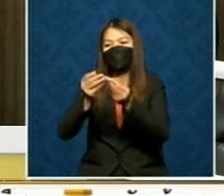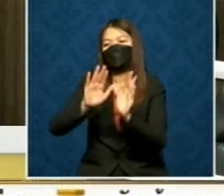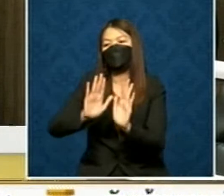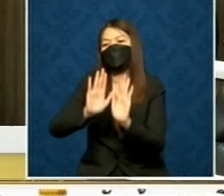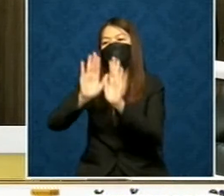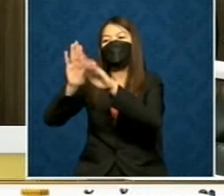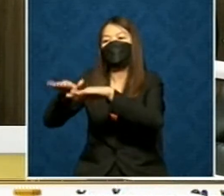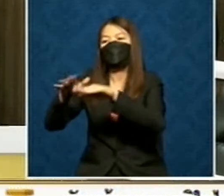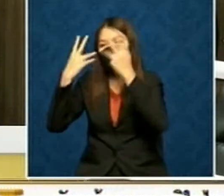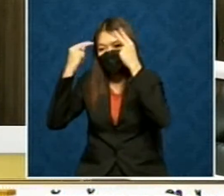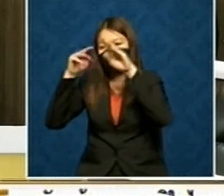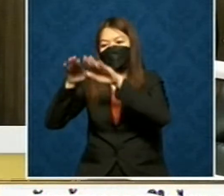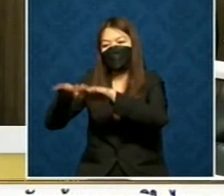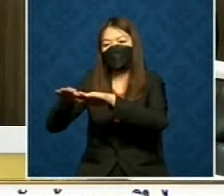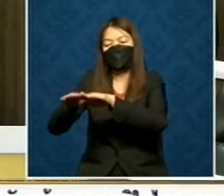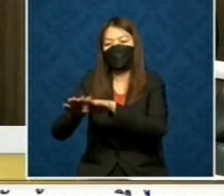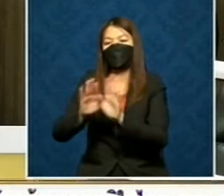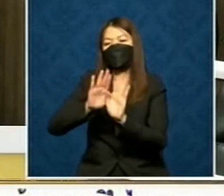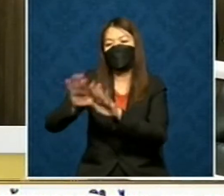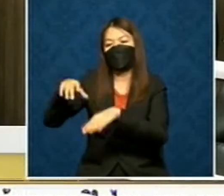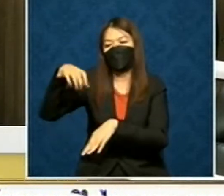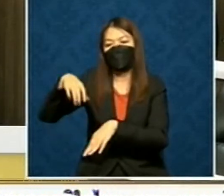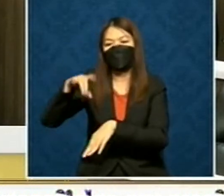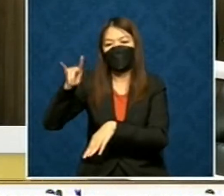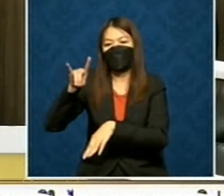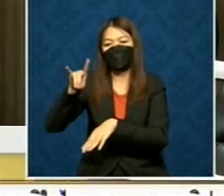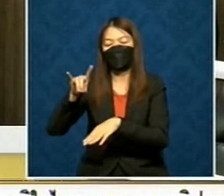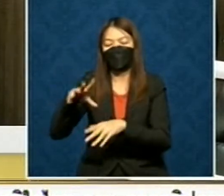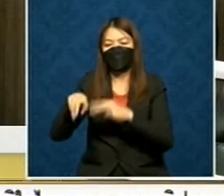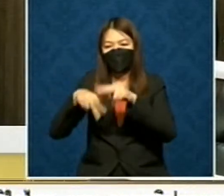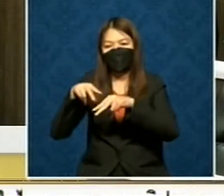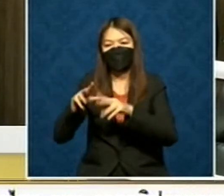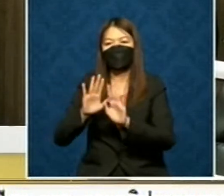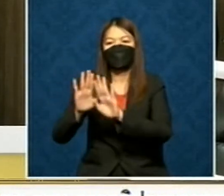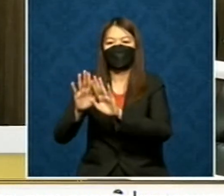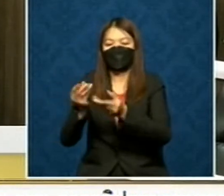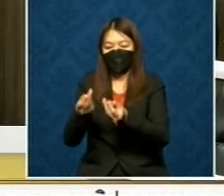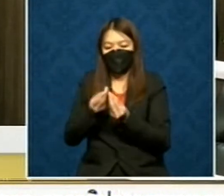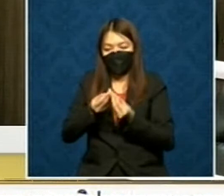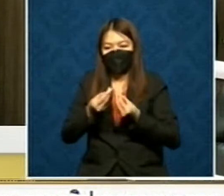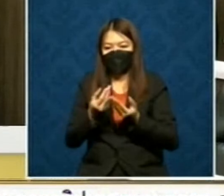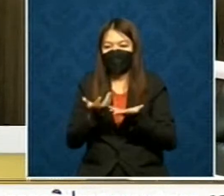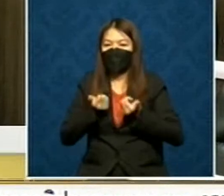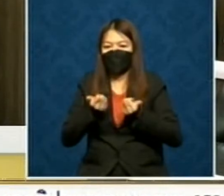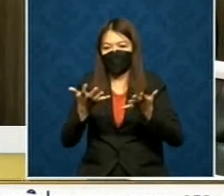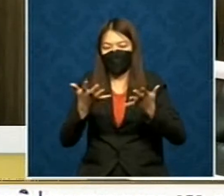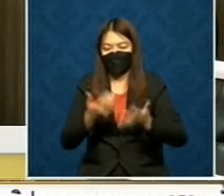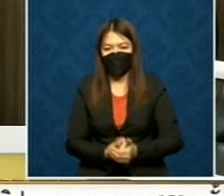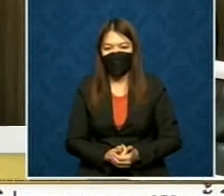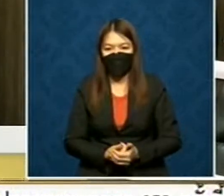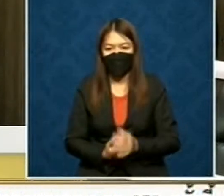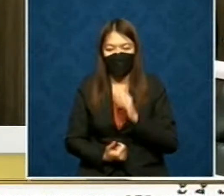คร ประษค capacidad claustent Tales 99